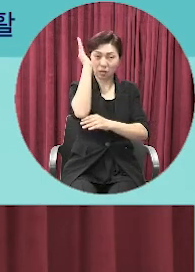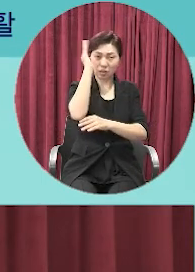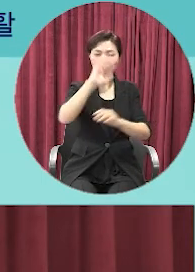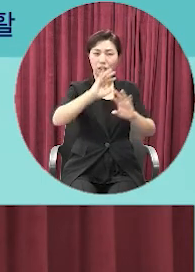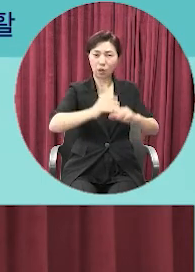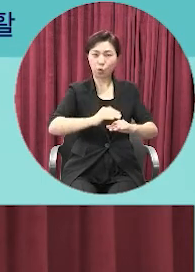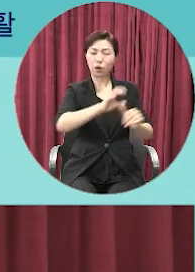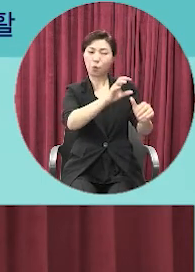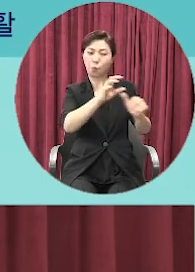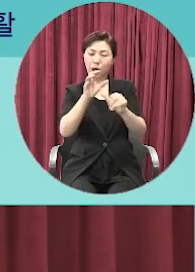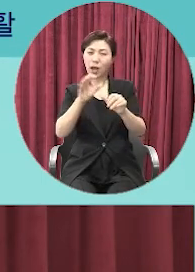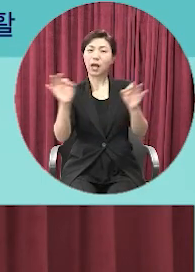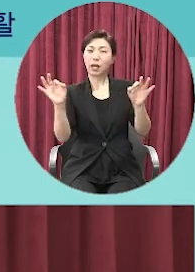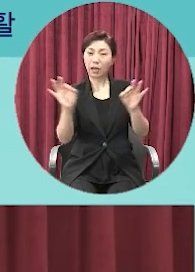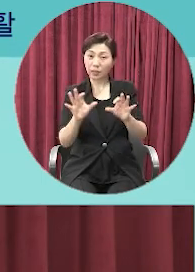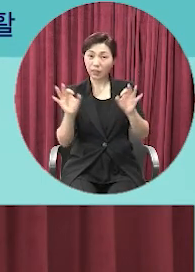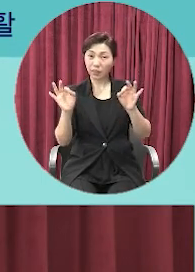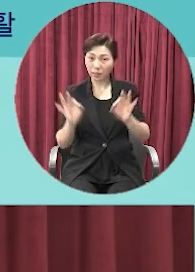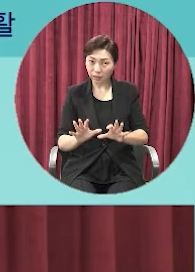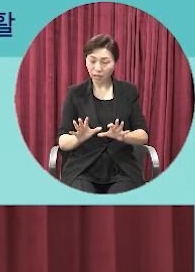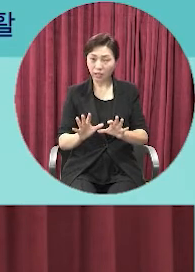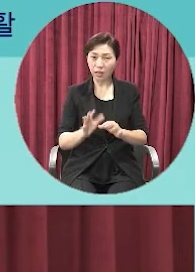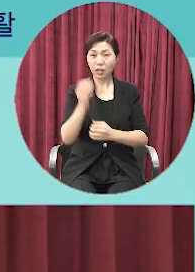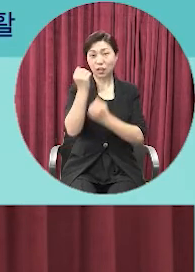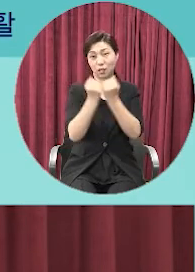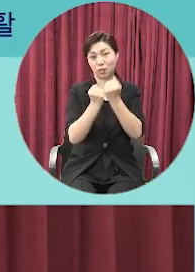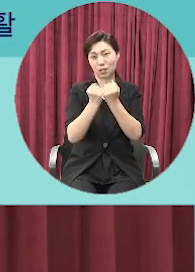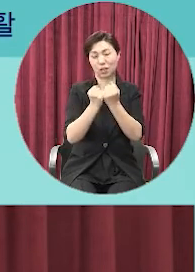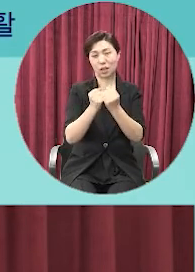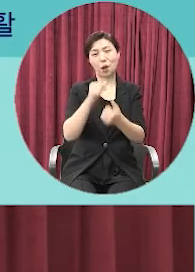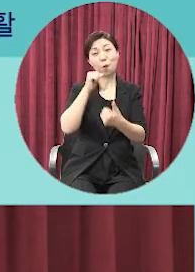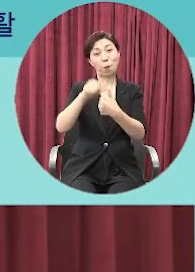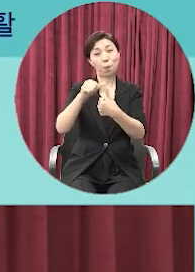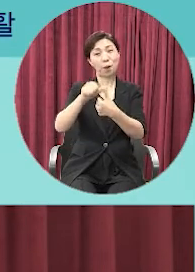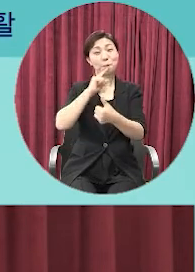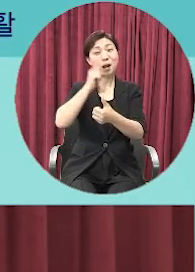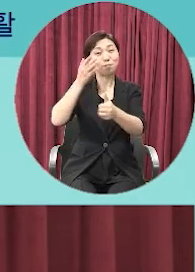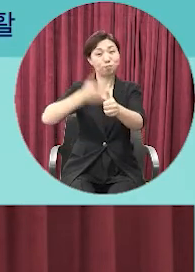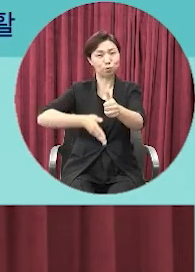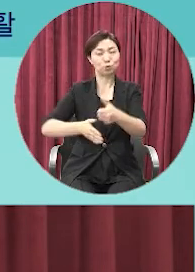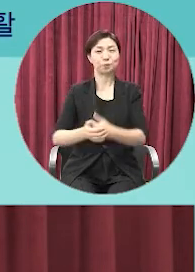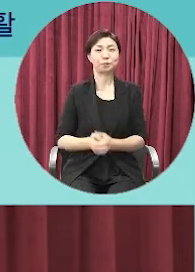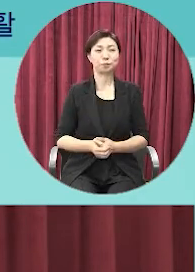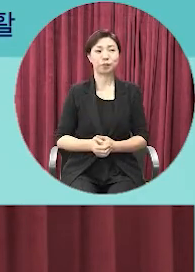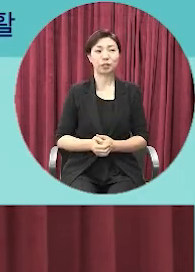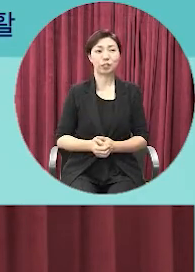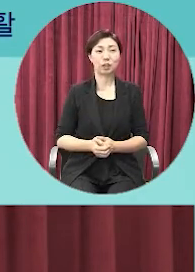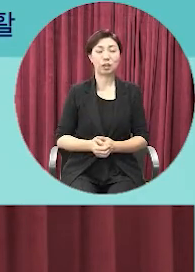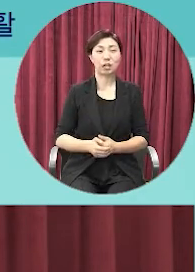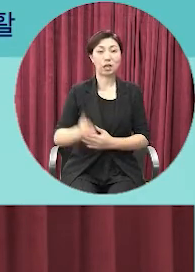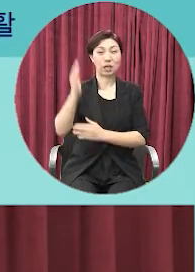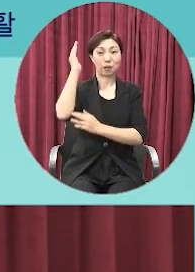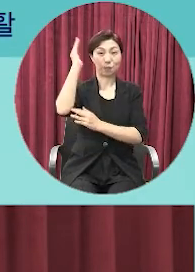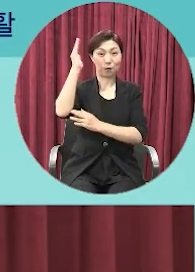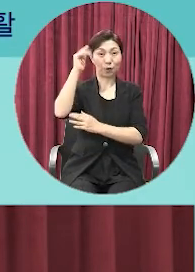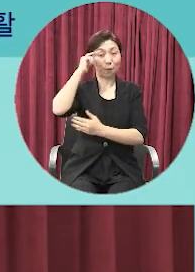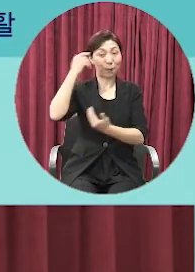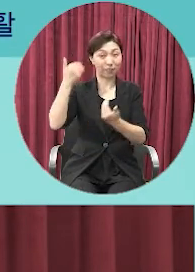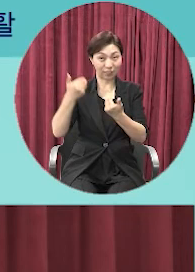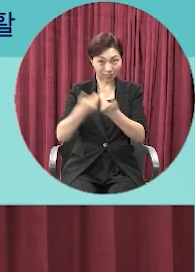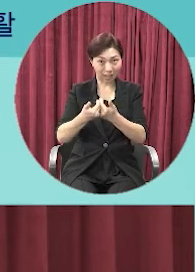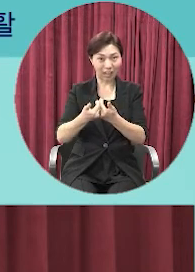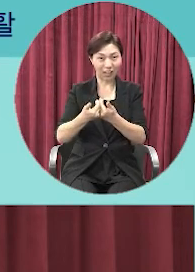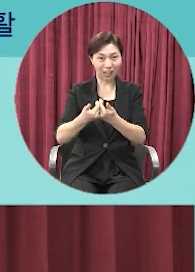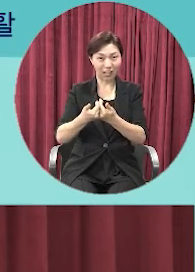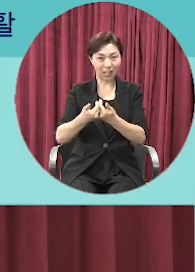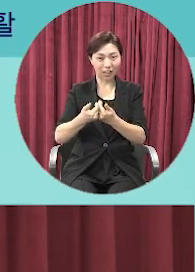짧게 코멘트를 이제 부탁드리고 마치도록 하겠습니다. 이렇게 순서는 제가 발표 순서